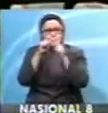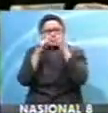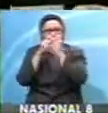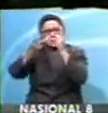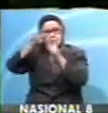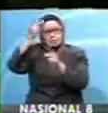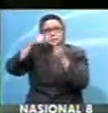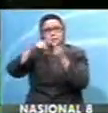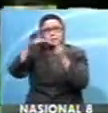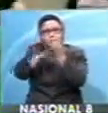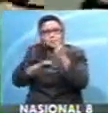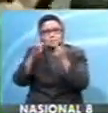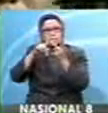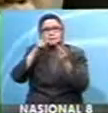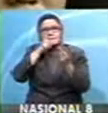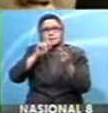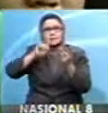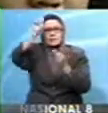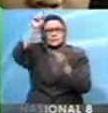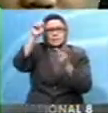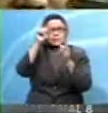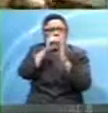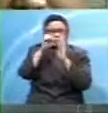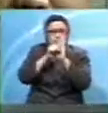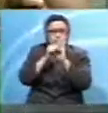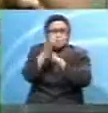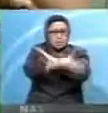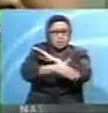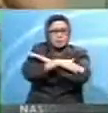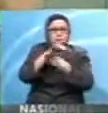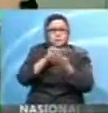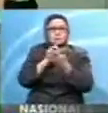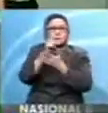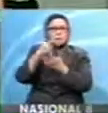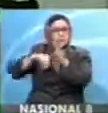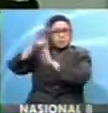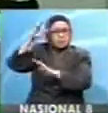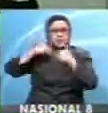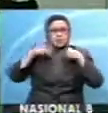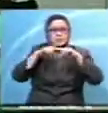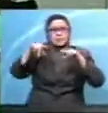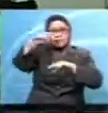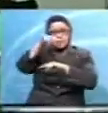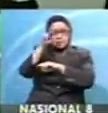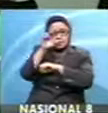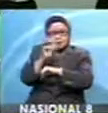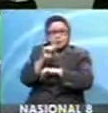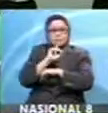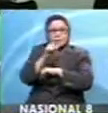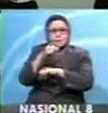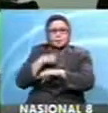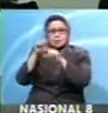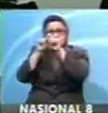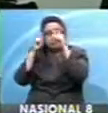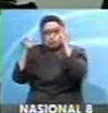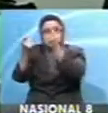9 Kedah Sabah tim-tim yang stay tune ampak kelebihan 2D tapi bikinnya solihati site ada second Beat One tim